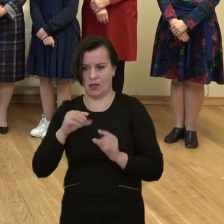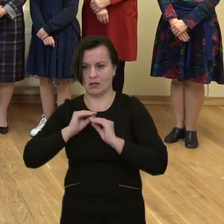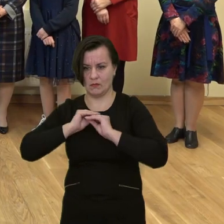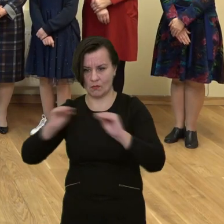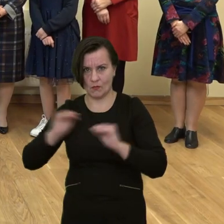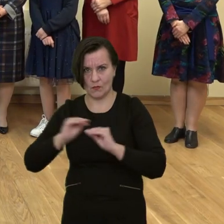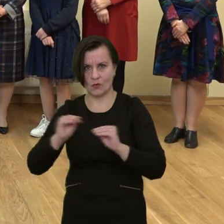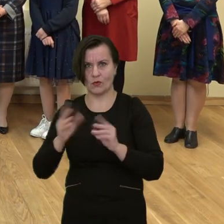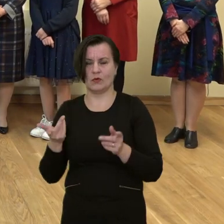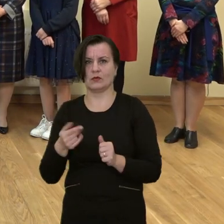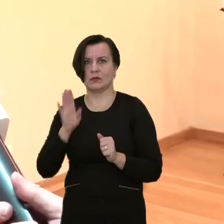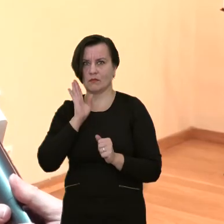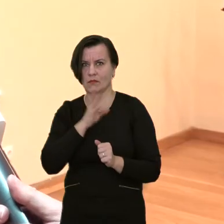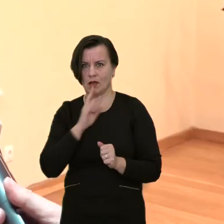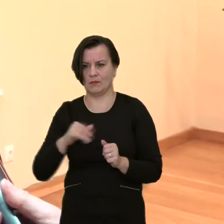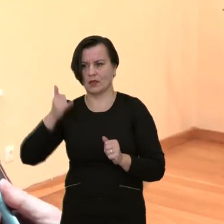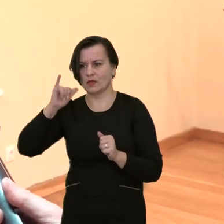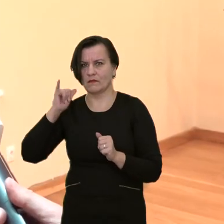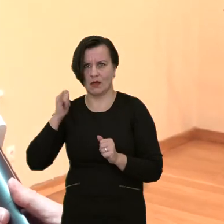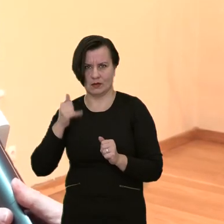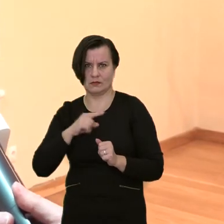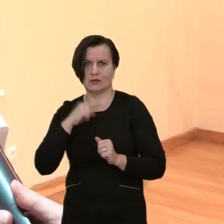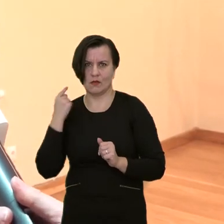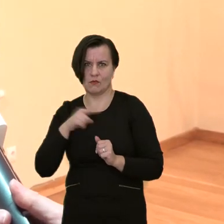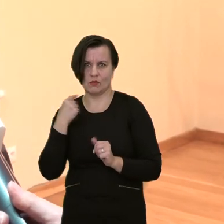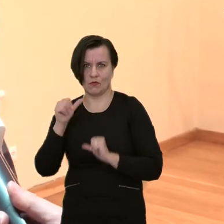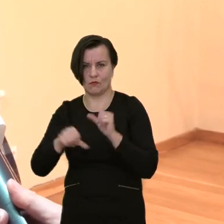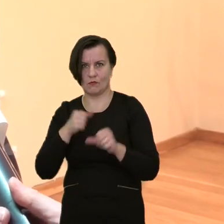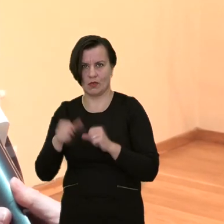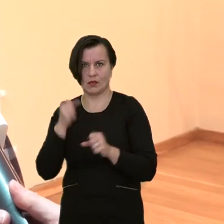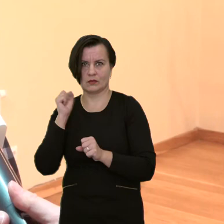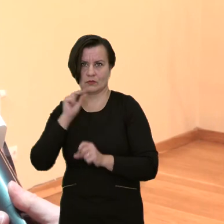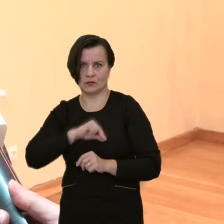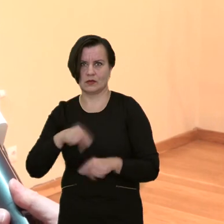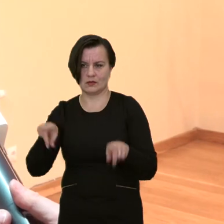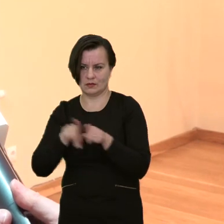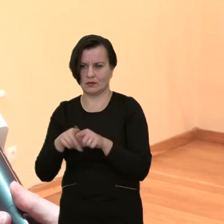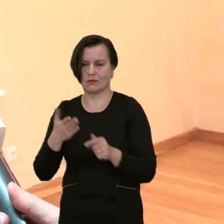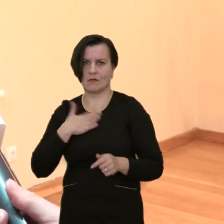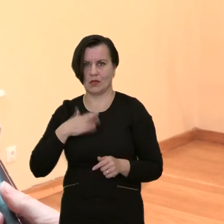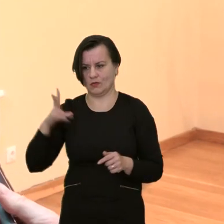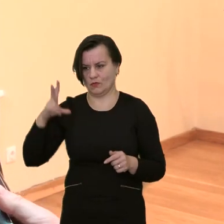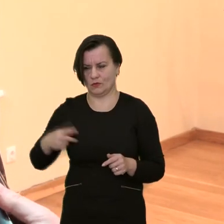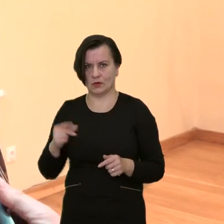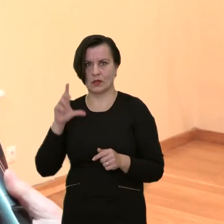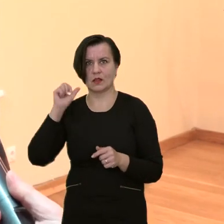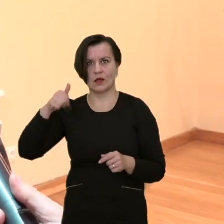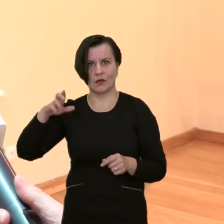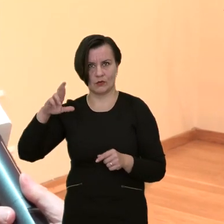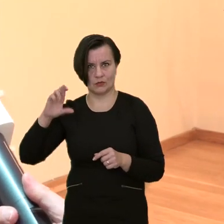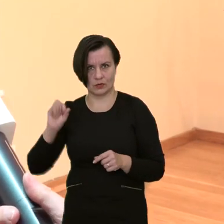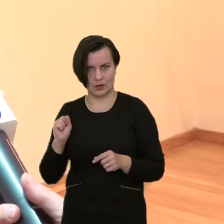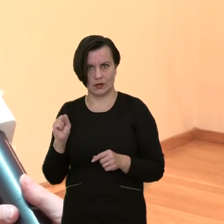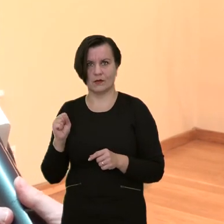pats didžiausias įvertinimas mano daug, daug metų darbo, o tuo pačiu ir mano dukters